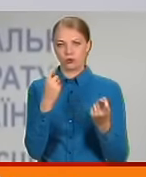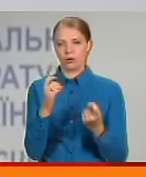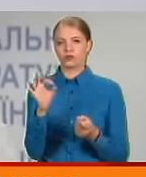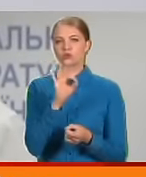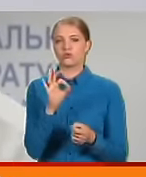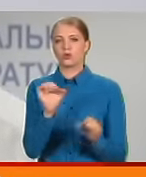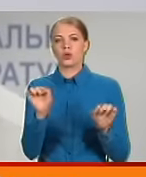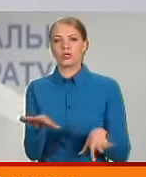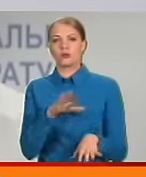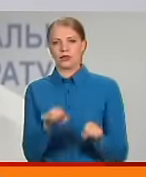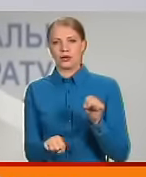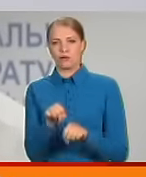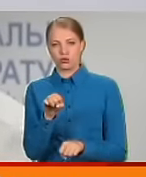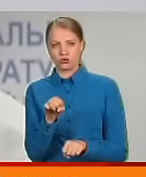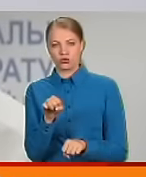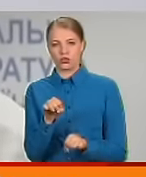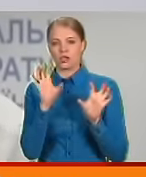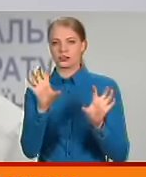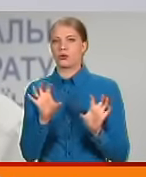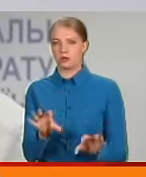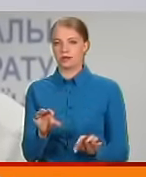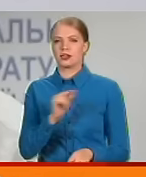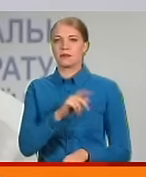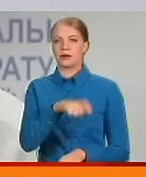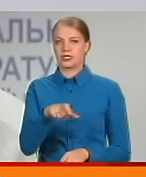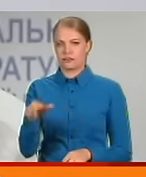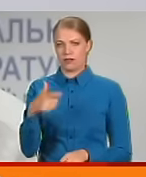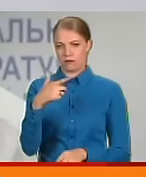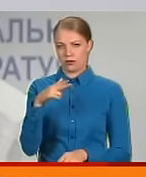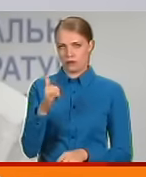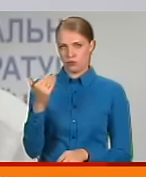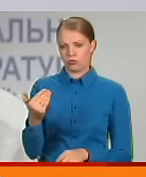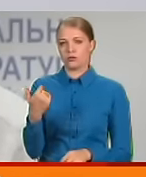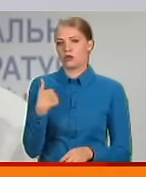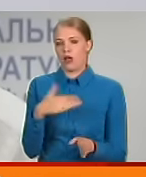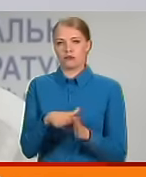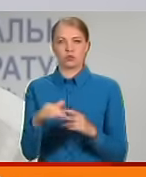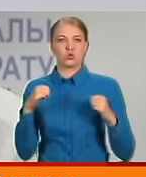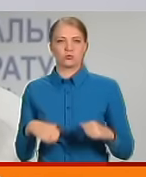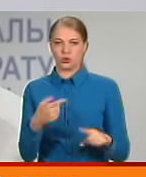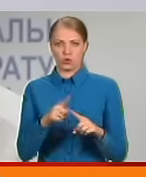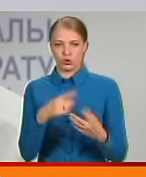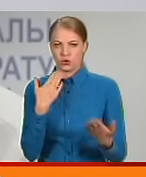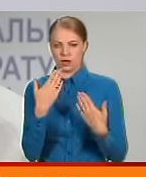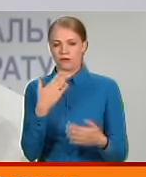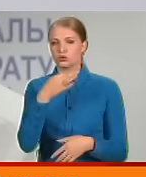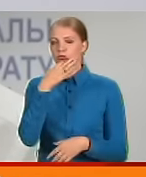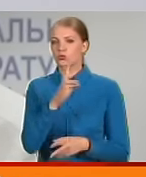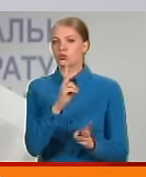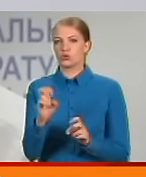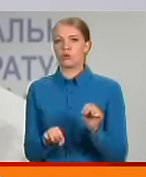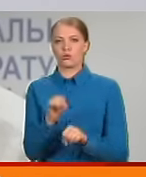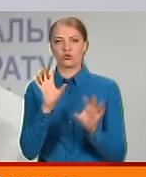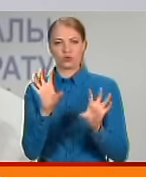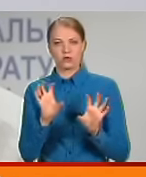про ймовірне порушення законодавства працівниками ГПУ. Я абсолютно спокійно до цього ставлюся. Будь-хто, хто